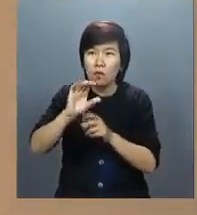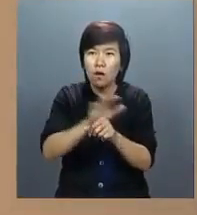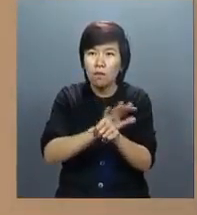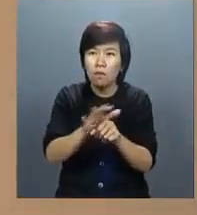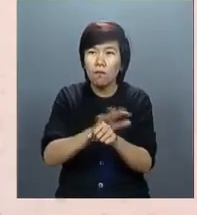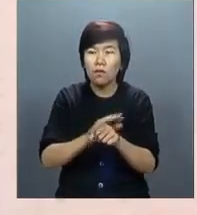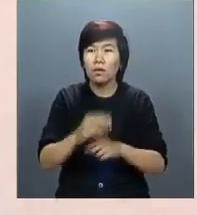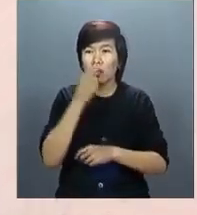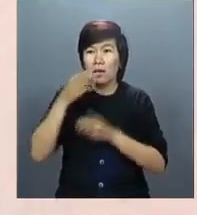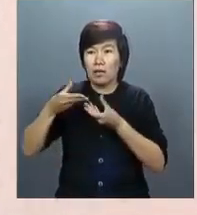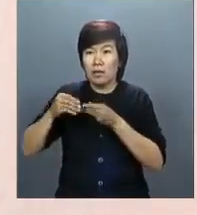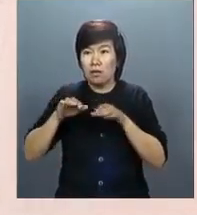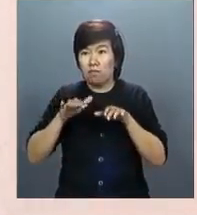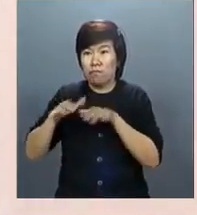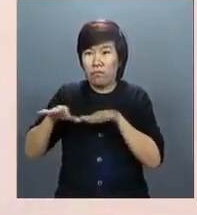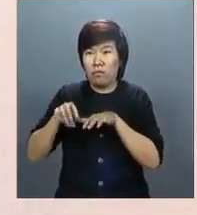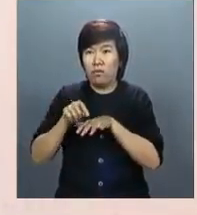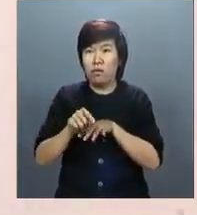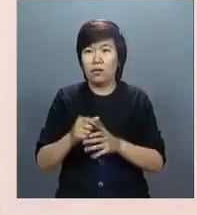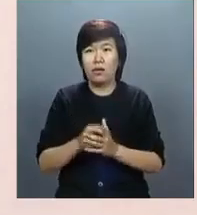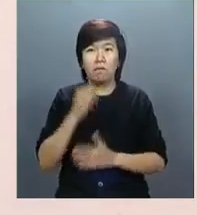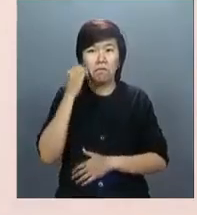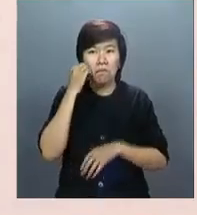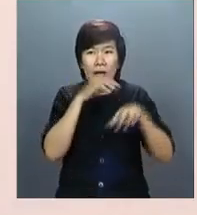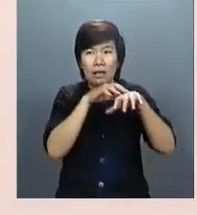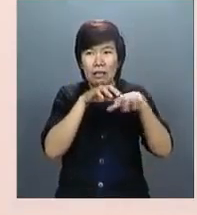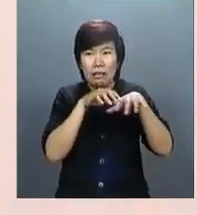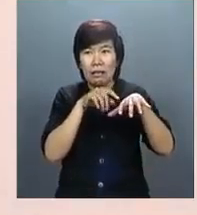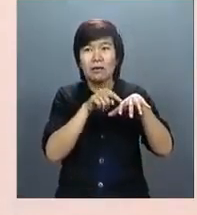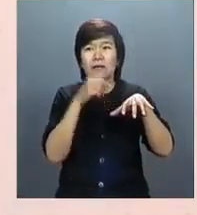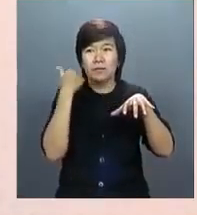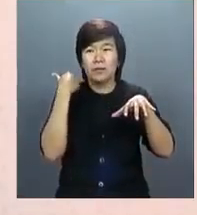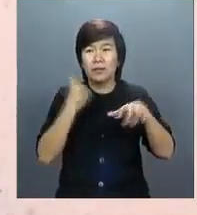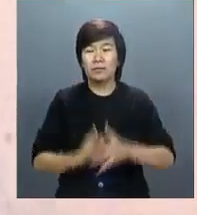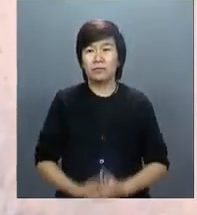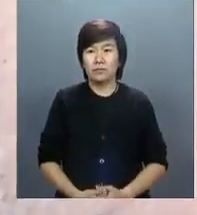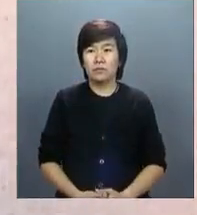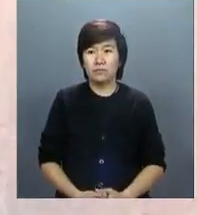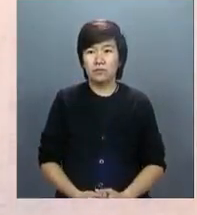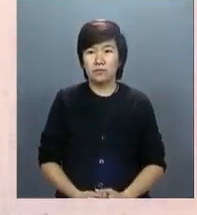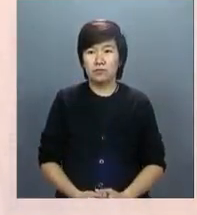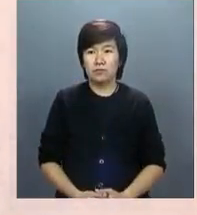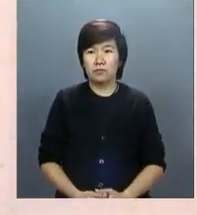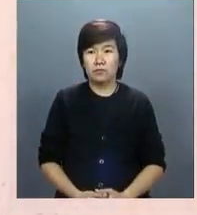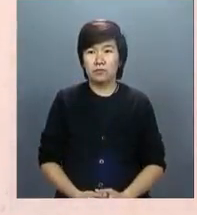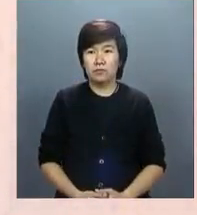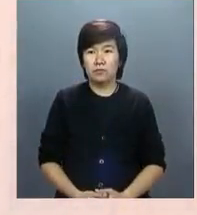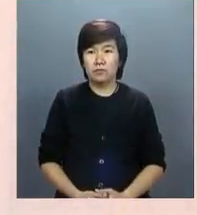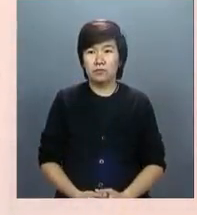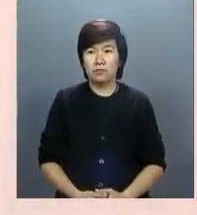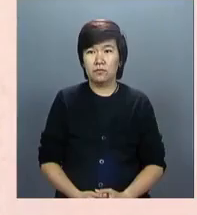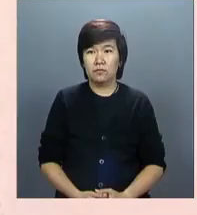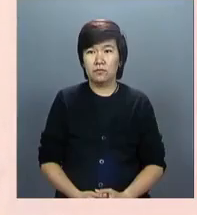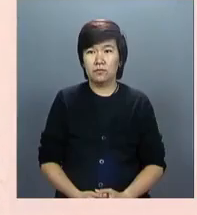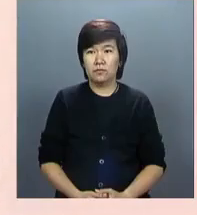ทำให้เมื่อเกิดแผ่นดินไหวขนาดเล็กขึ้นตัวบ้านจึงได้รับความเสียหายซ้ำ ถ้ากูลุกขึ้นว่าเขาจะต้อง